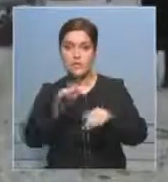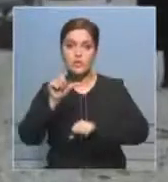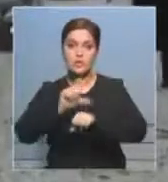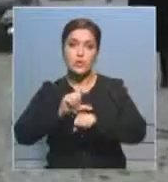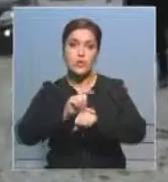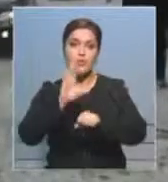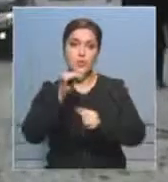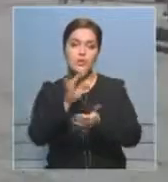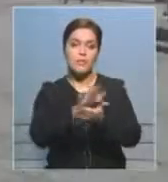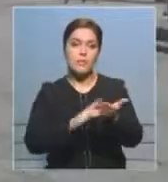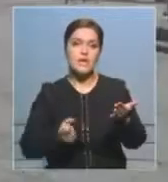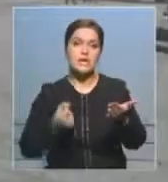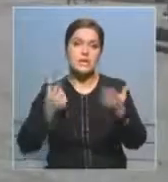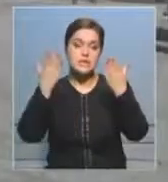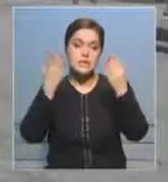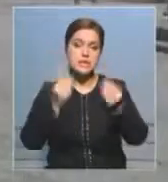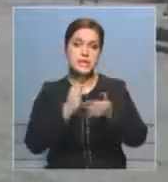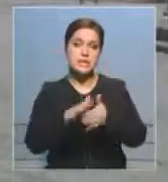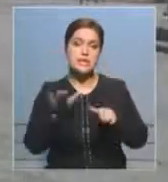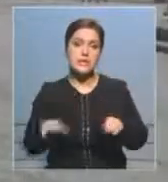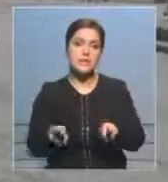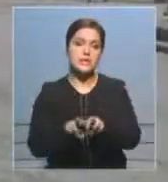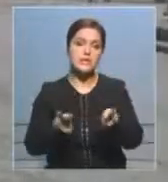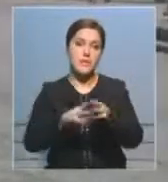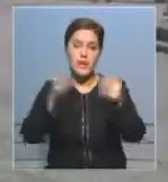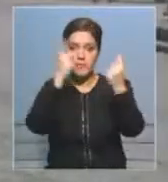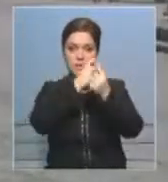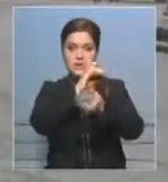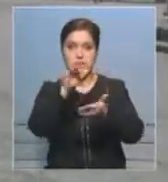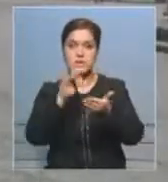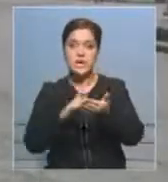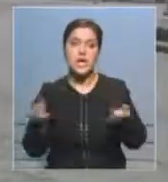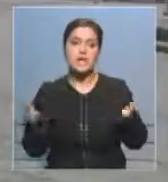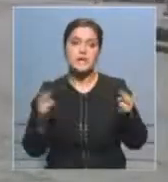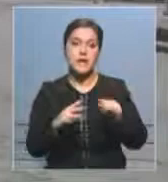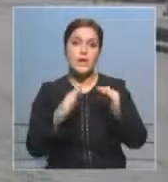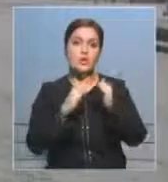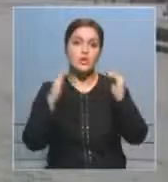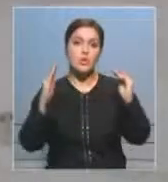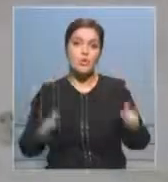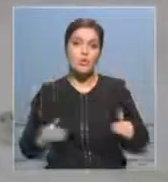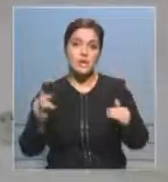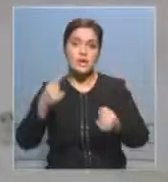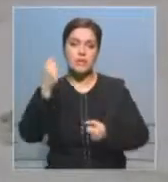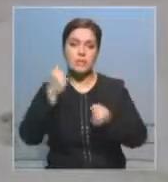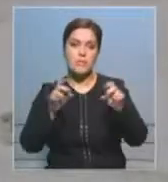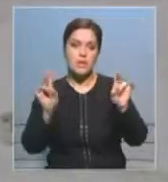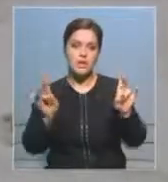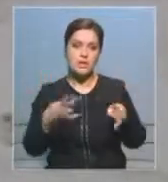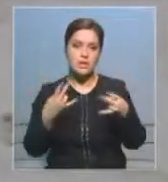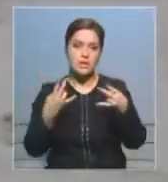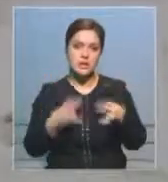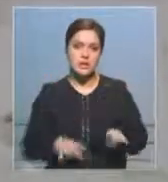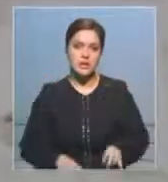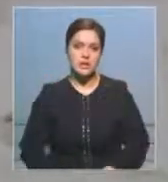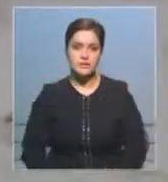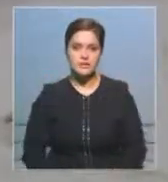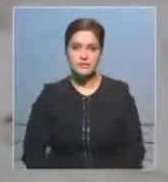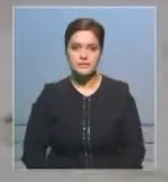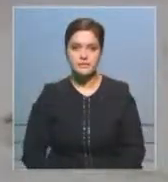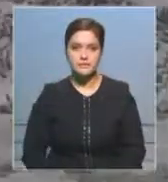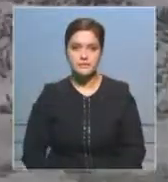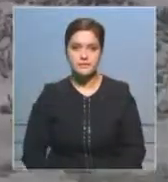снегопад турецкой столице будет продолжаться еще несколько дней местной власти призвали горожан оставаться дома и не садиться за руль без крайней необходимости